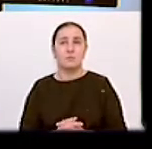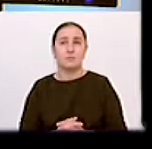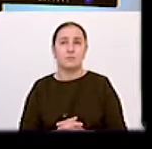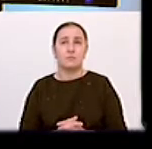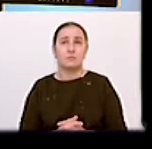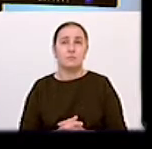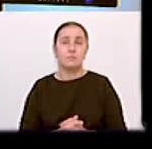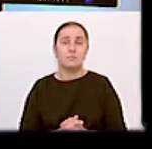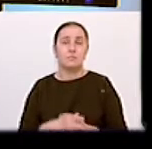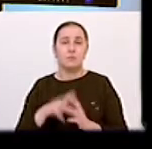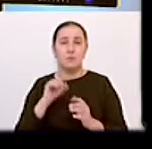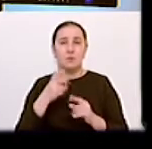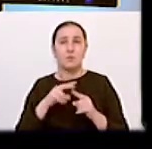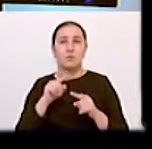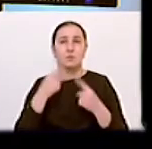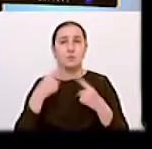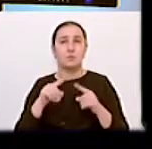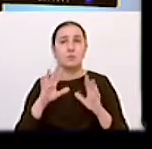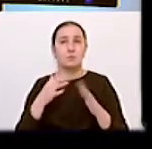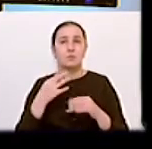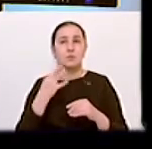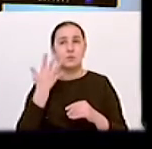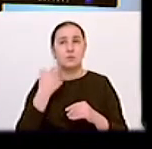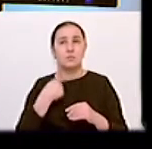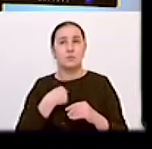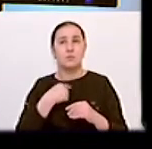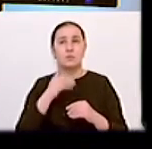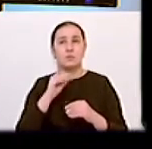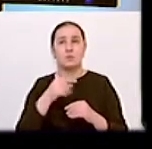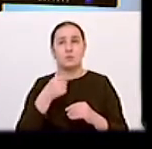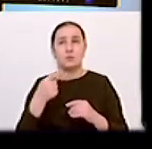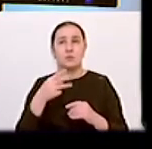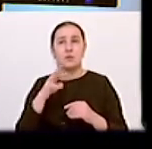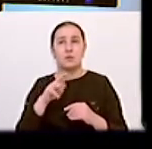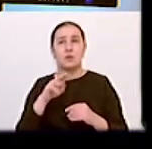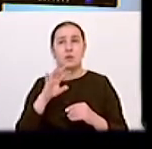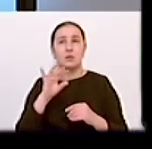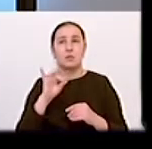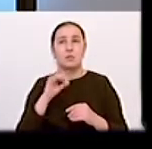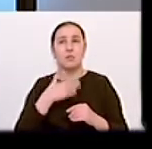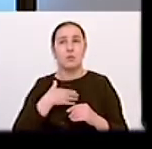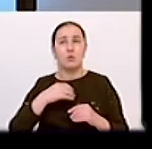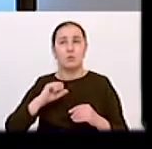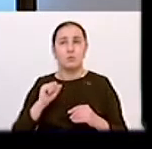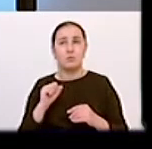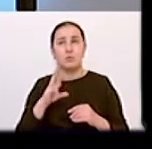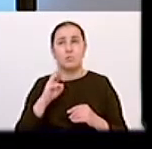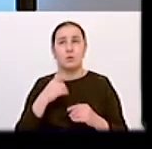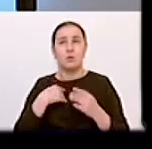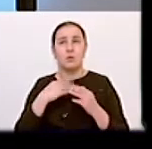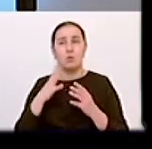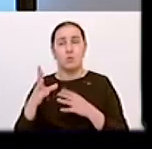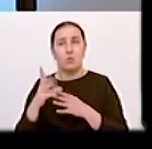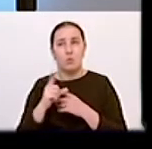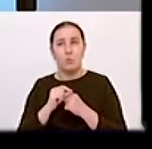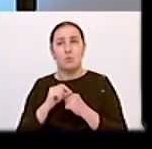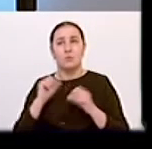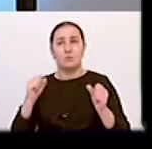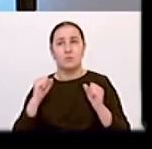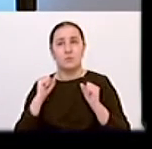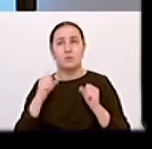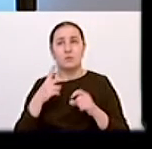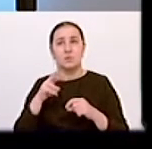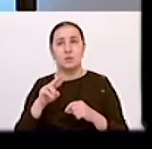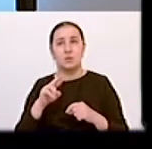А вот другой случай, когда мы ставим тире. Я и мой друг, мы оба спортсмены.